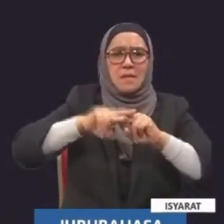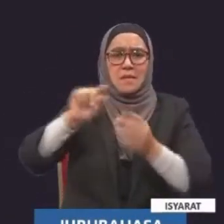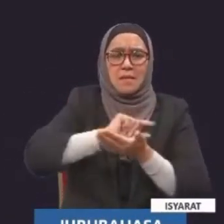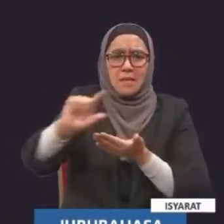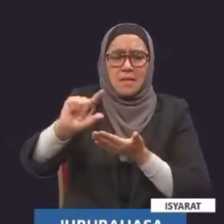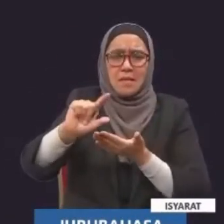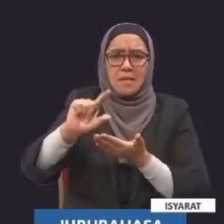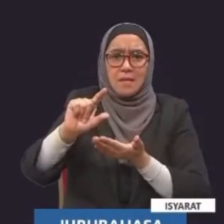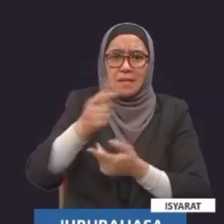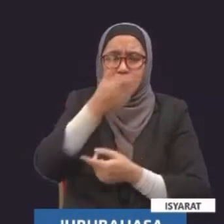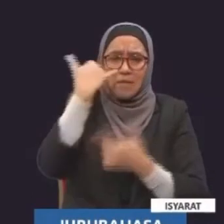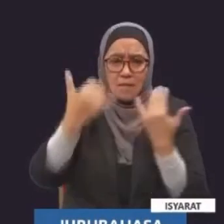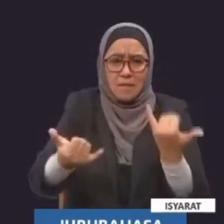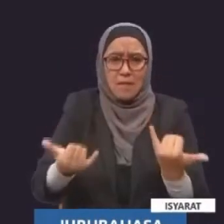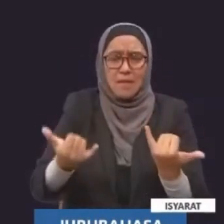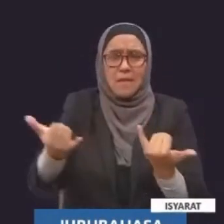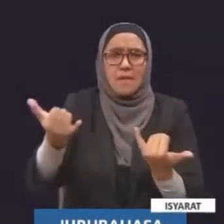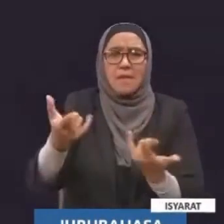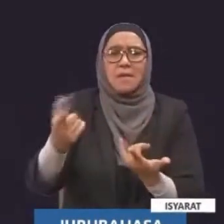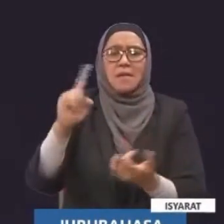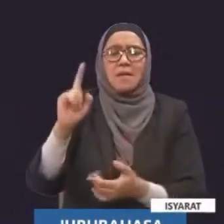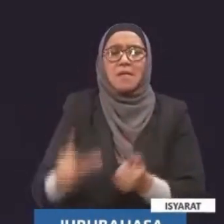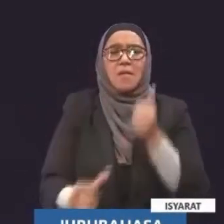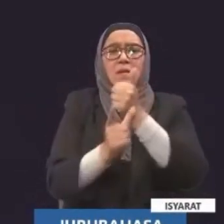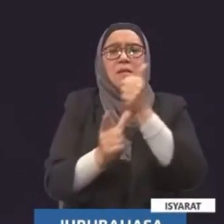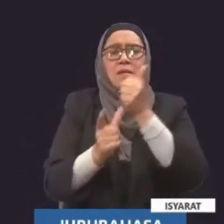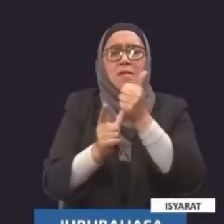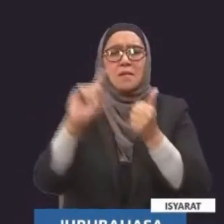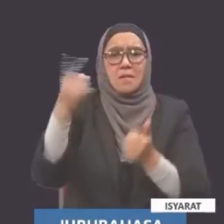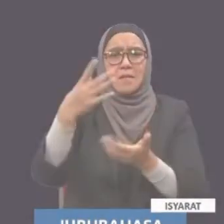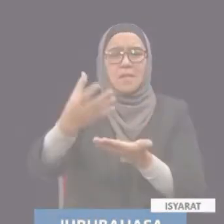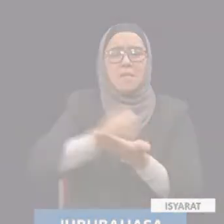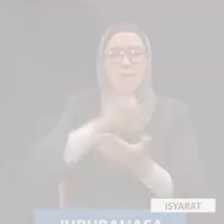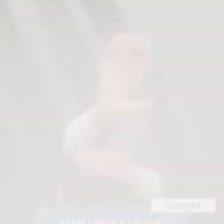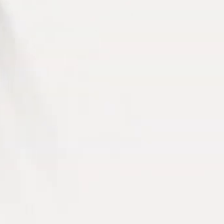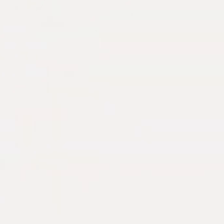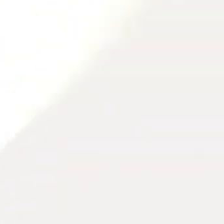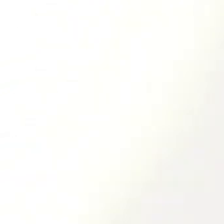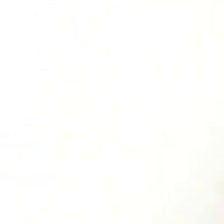mendapat, pembantu ini mendapat RM500 sebulan. Terima kasih.